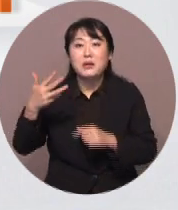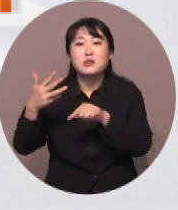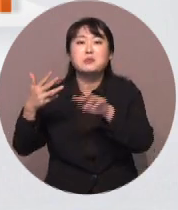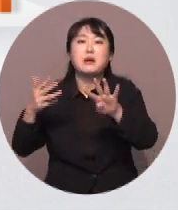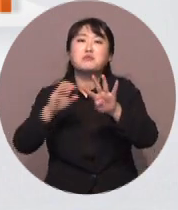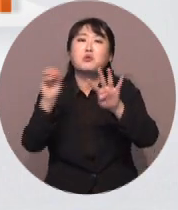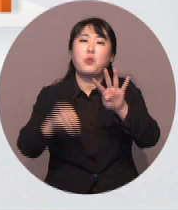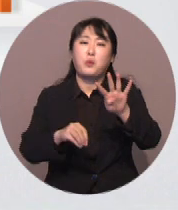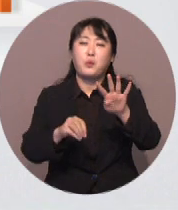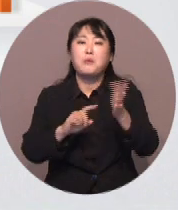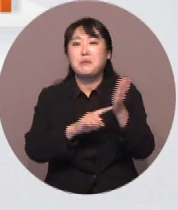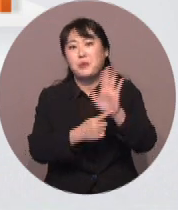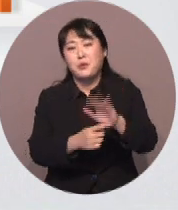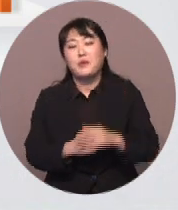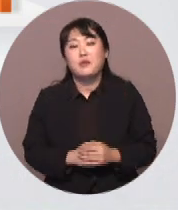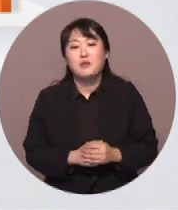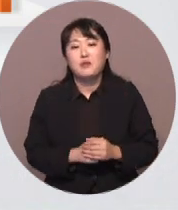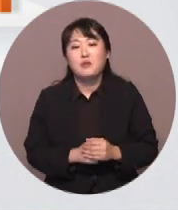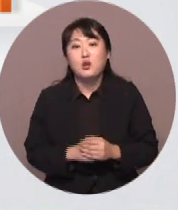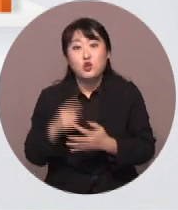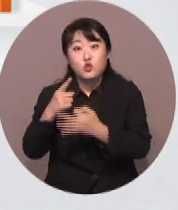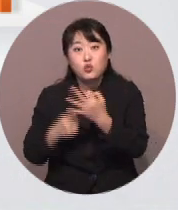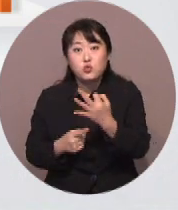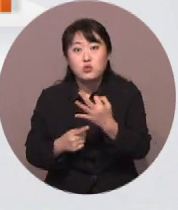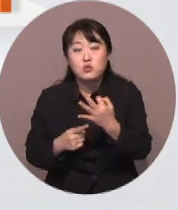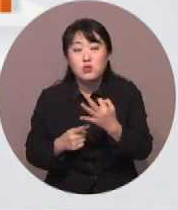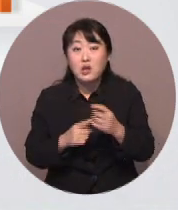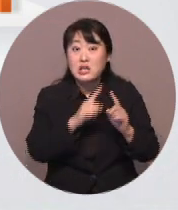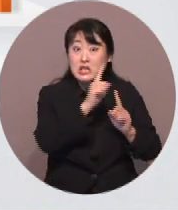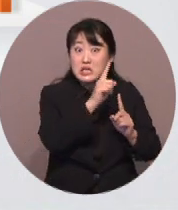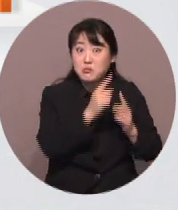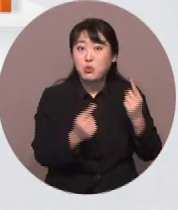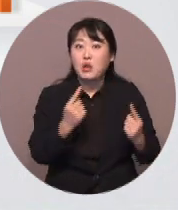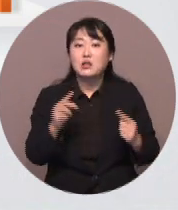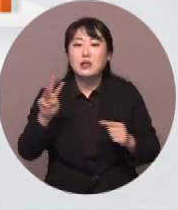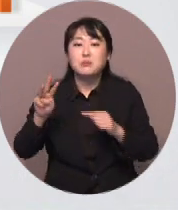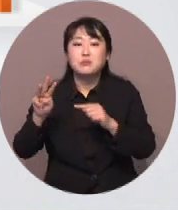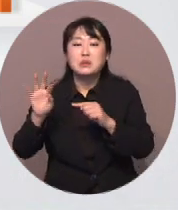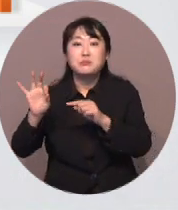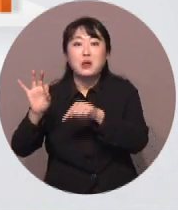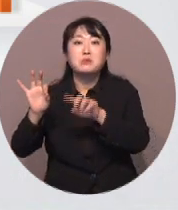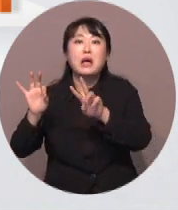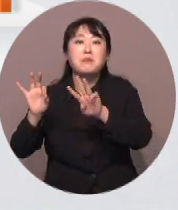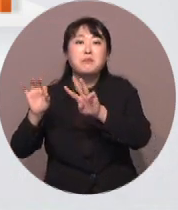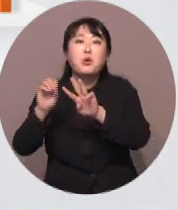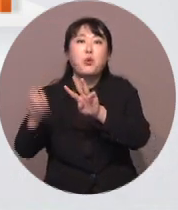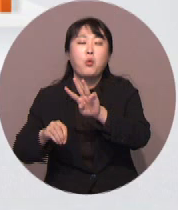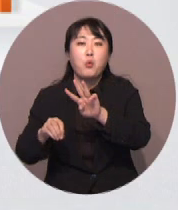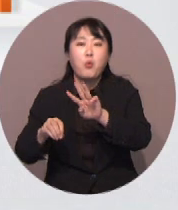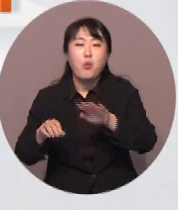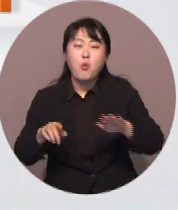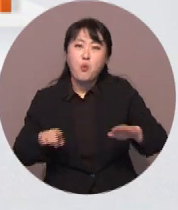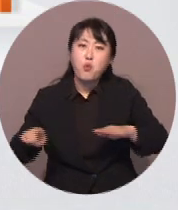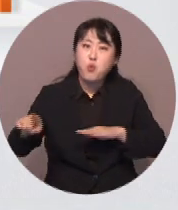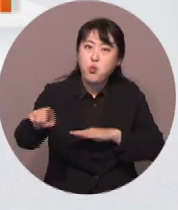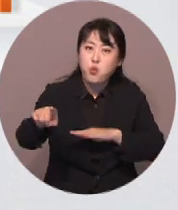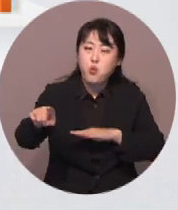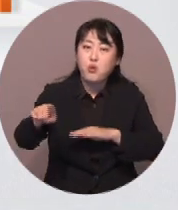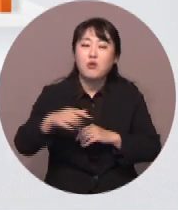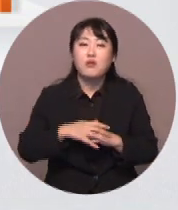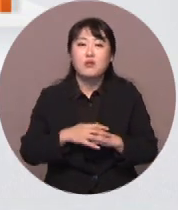로 나왔습니다 윤 후보가 이후 보다 10.3% 포인트 오차범위를 후정 넘어 앞섰고